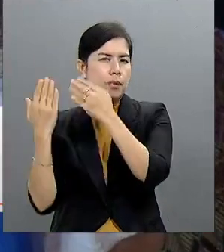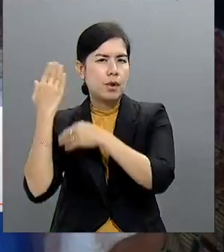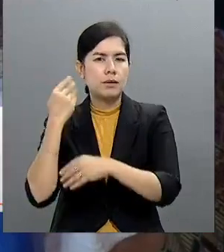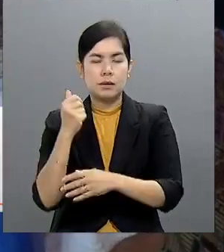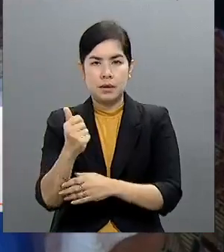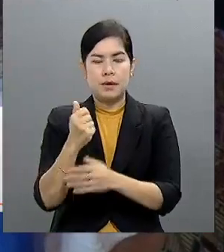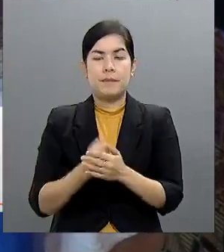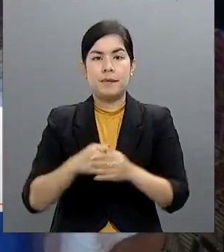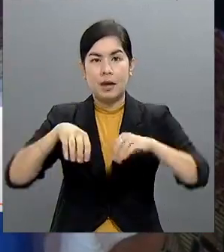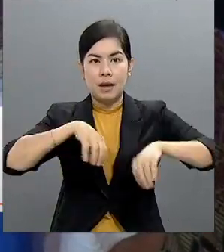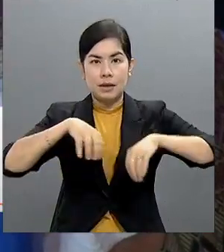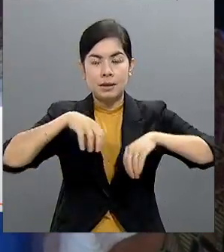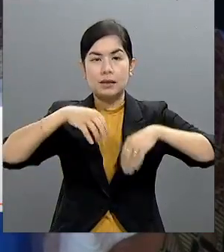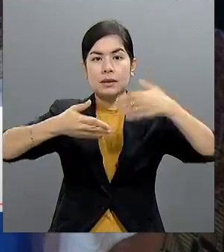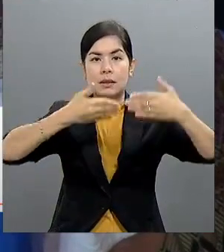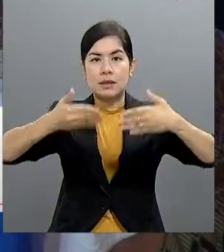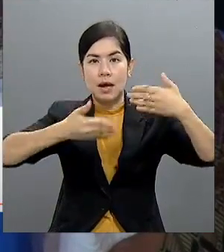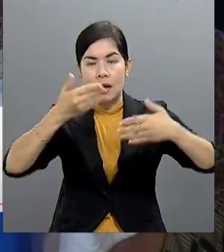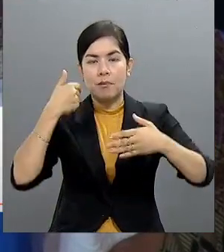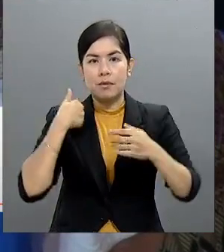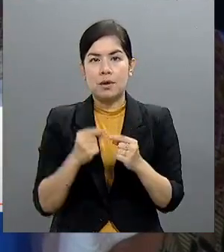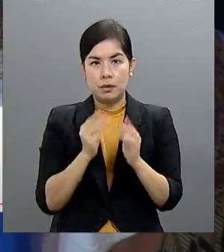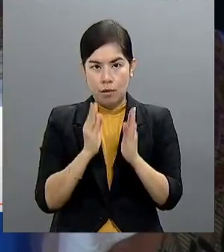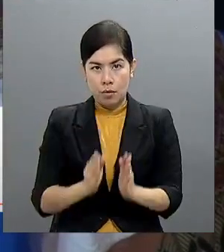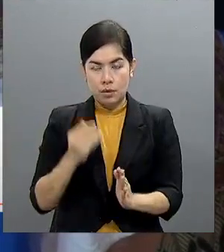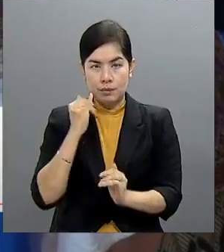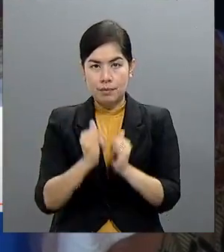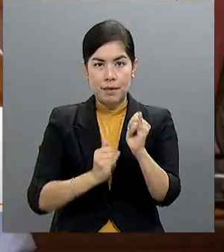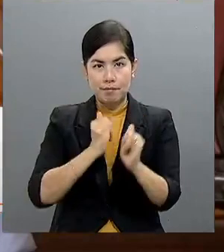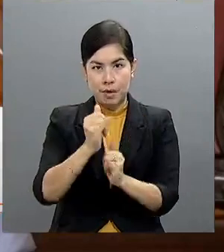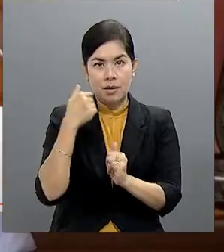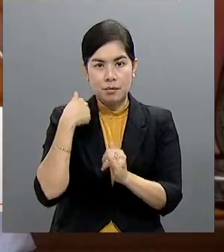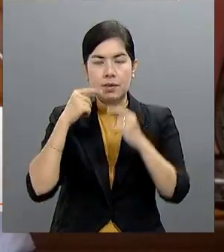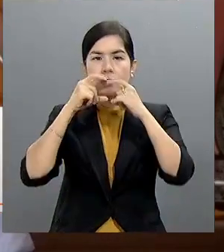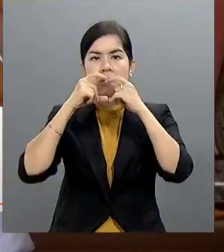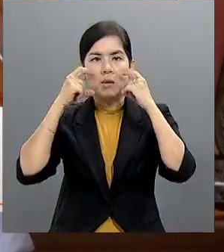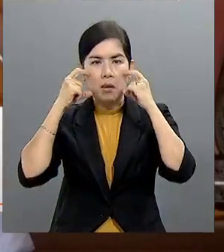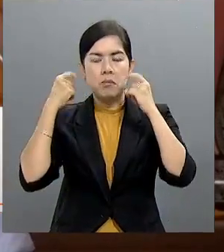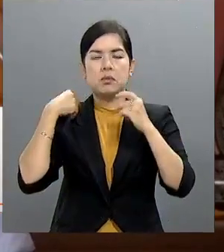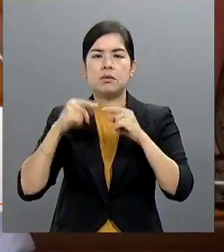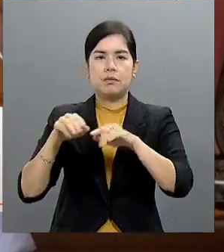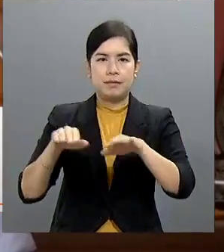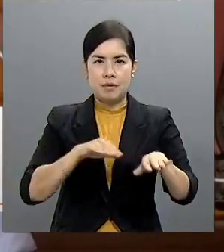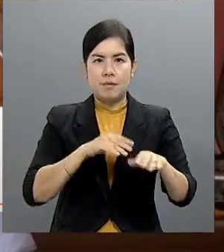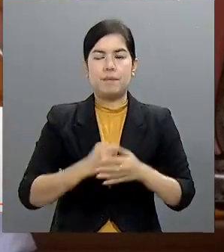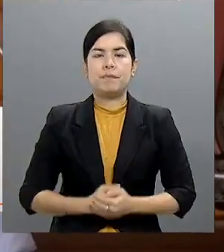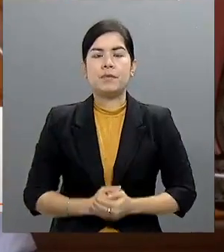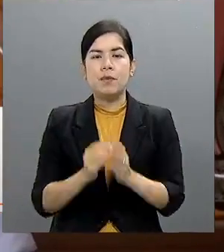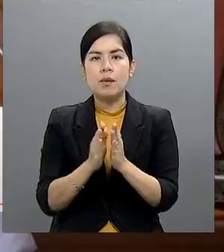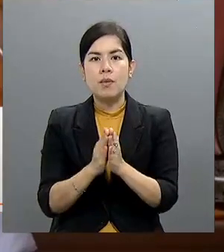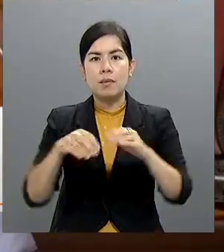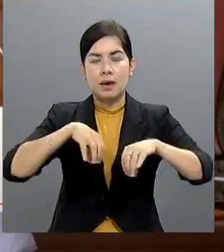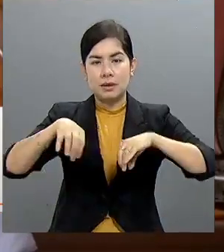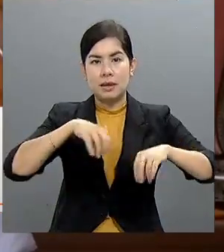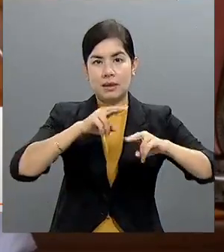ก็มีผู้ร่วมนี่นะคะก็สวมใส่หน้ากากอนามัยหรือหน้ากากผ้ากันอย่างพร้อมเพรียงนะคะรวมถึงการจัดที่นั่งก็ต้องห่างกัน